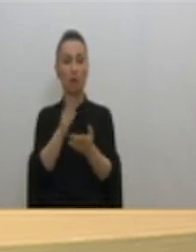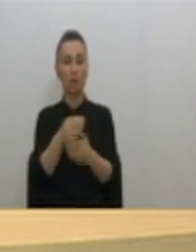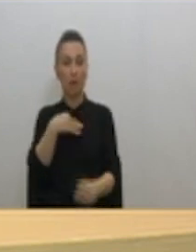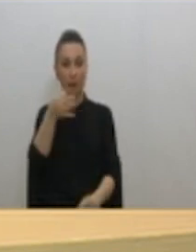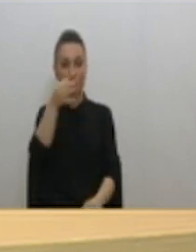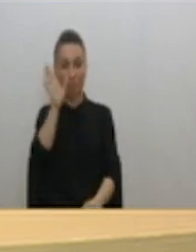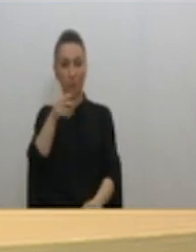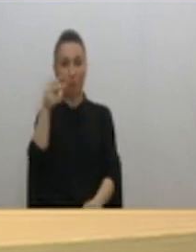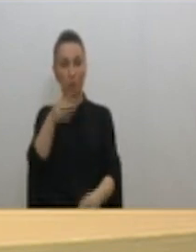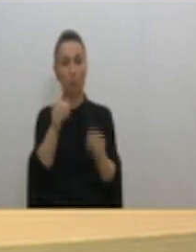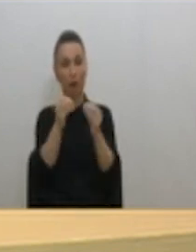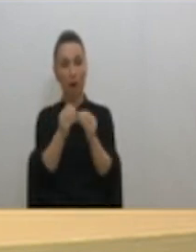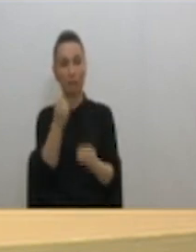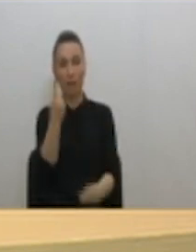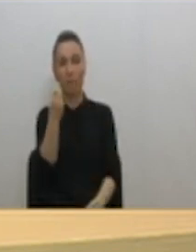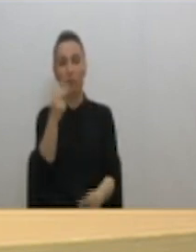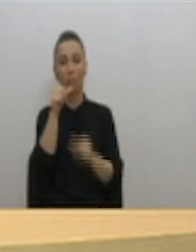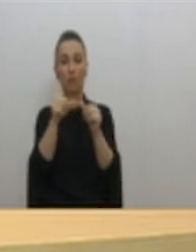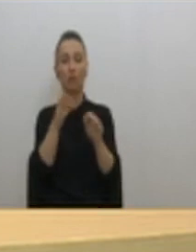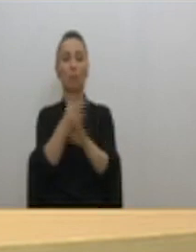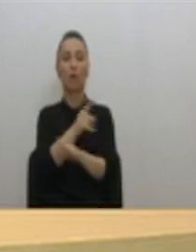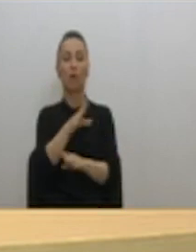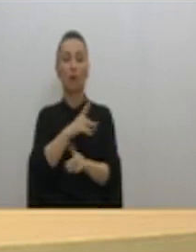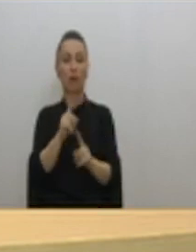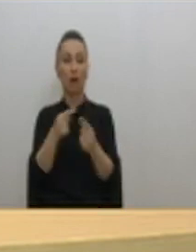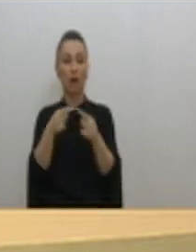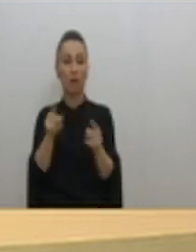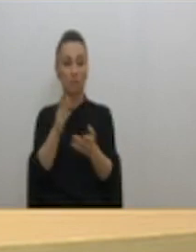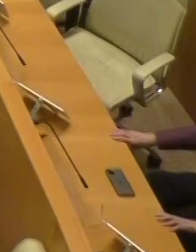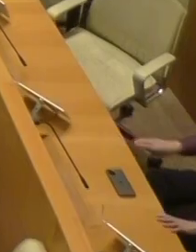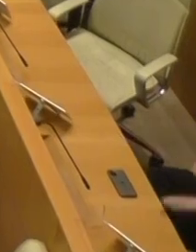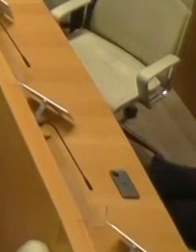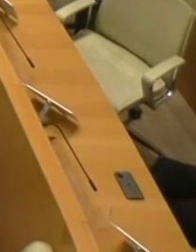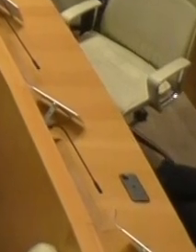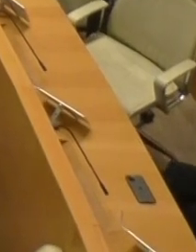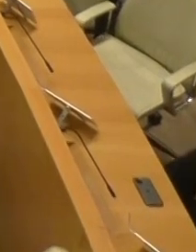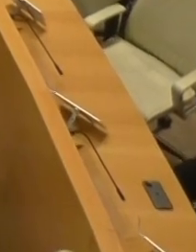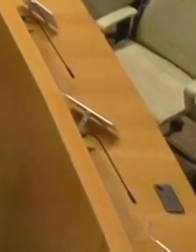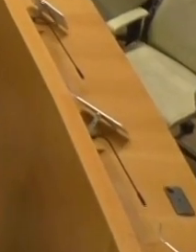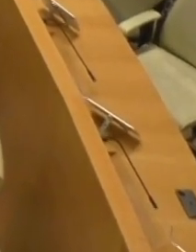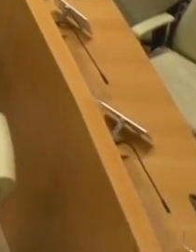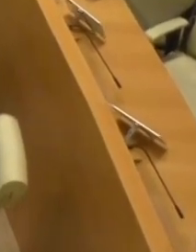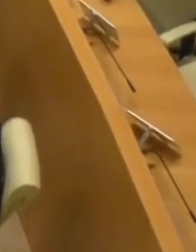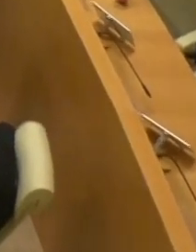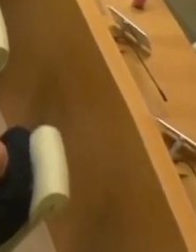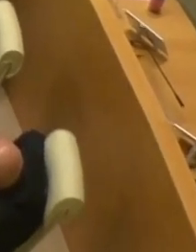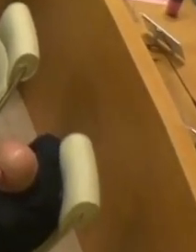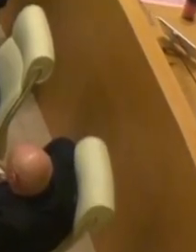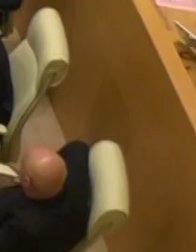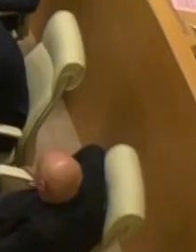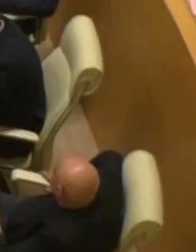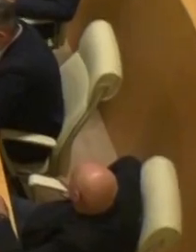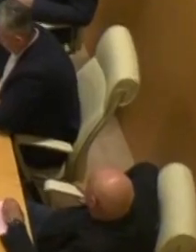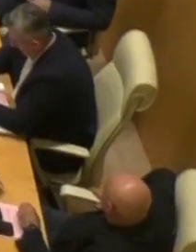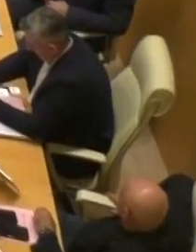მოგწონდა 2010-11-12 წელს და იქამდე? რა განსხვავება არის ეს ამიხსენე? 10 ივნის პარლამენტის საგაზაფხულო